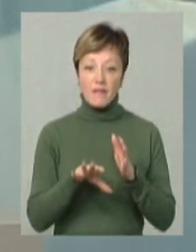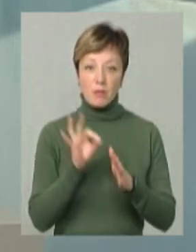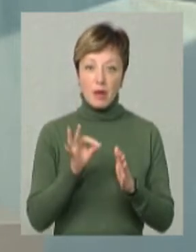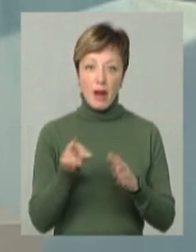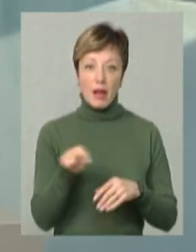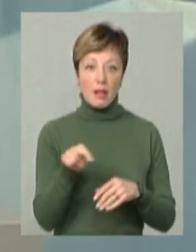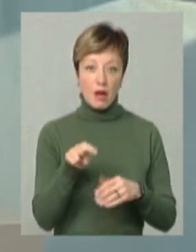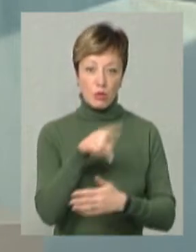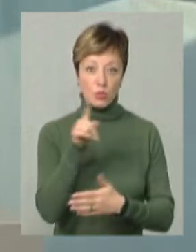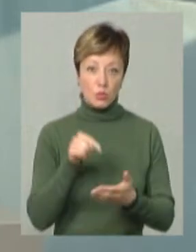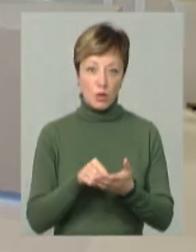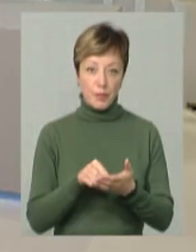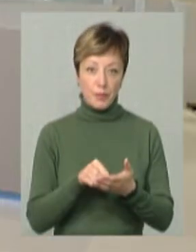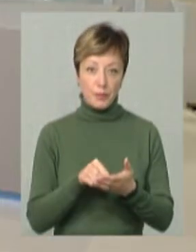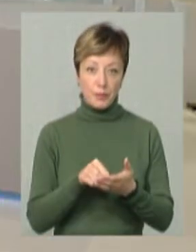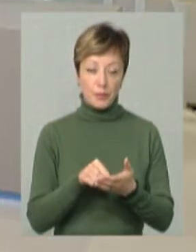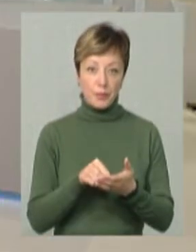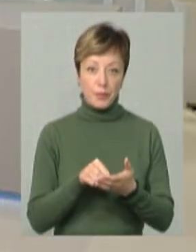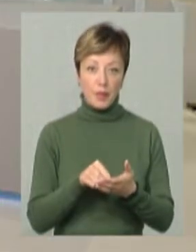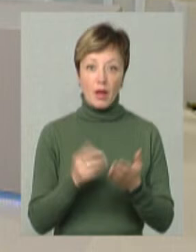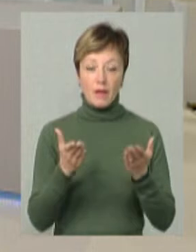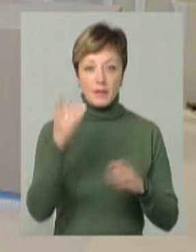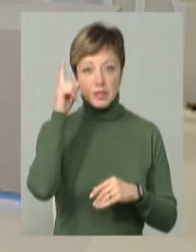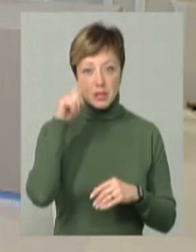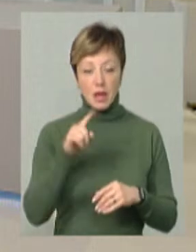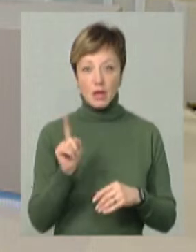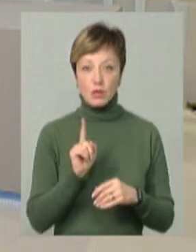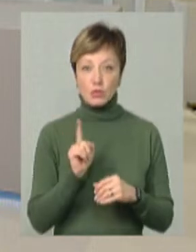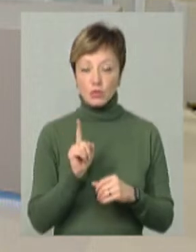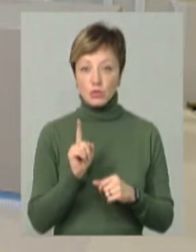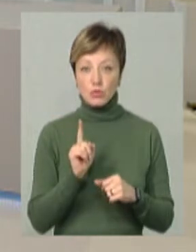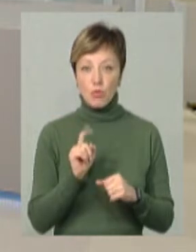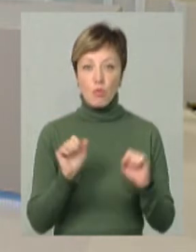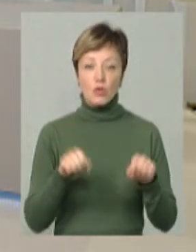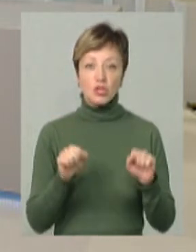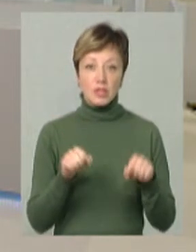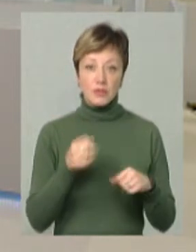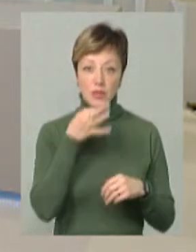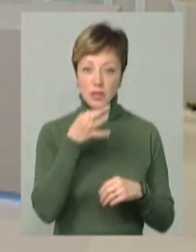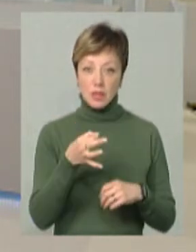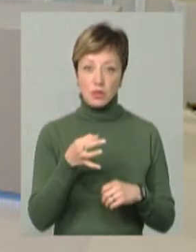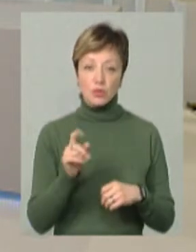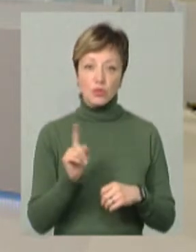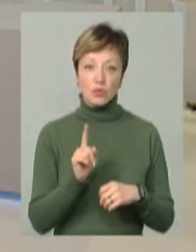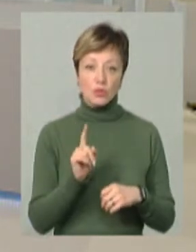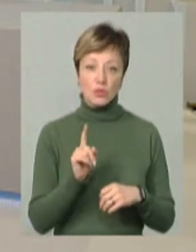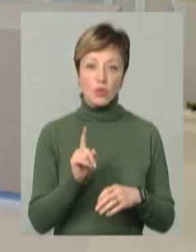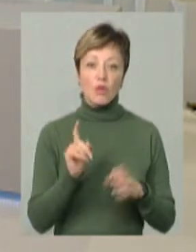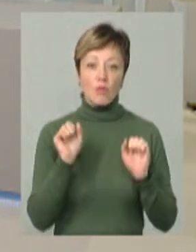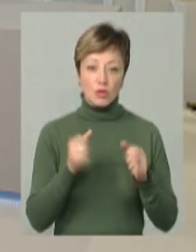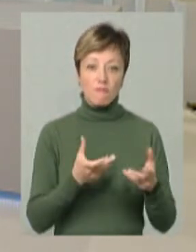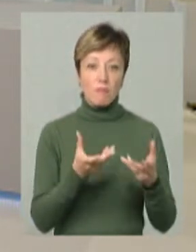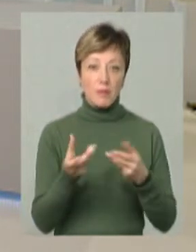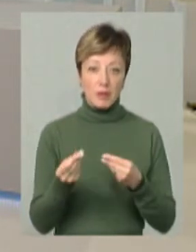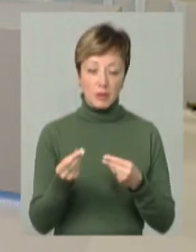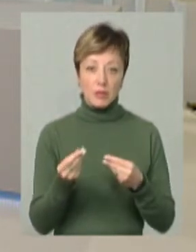літератури? Ну, ви знаєте, що можливо сказати, що можливо і позначився,